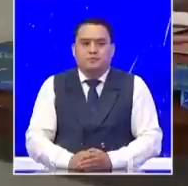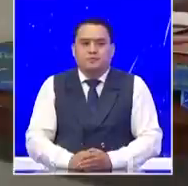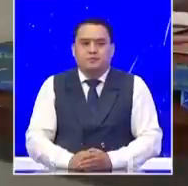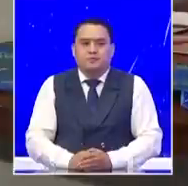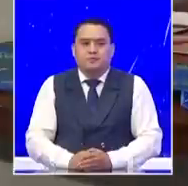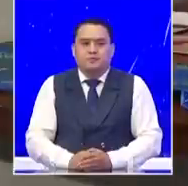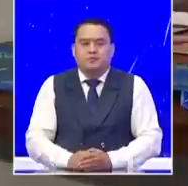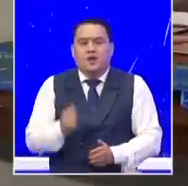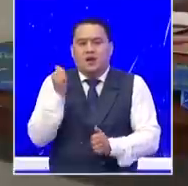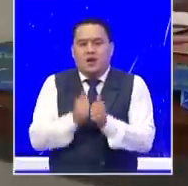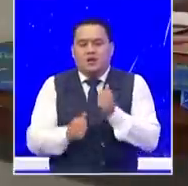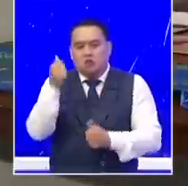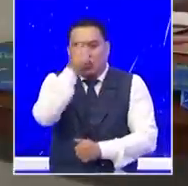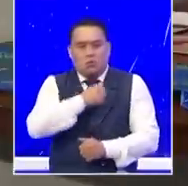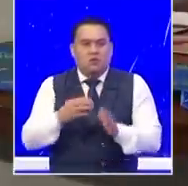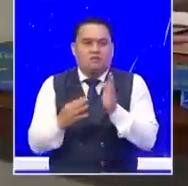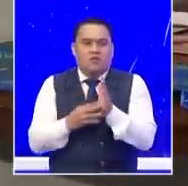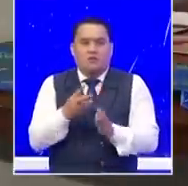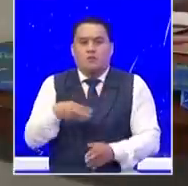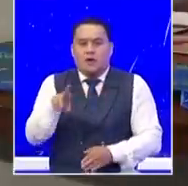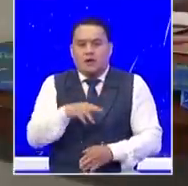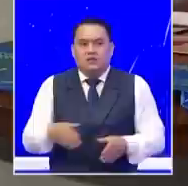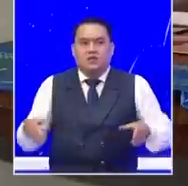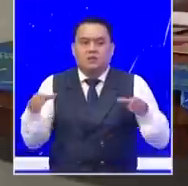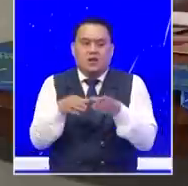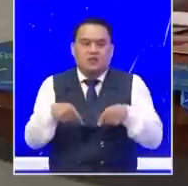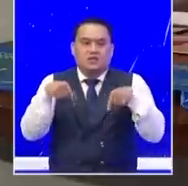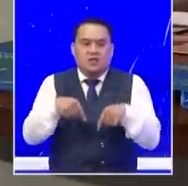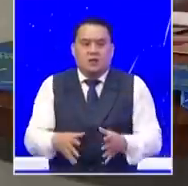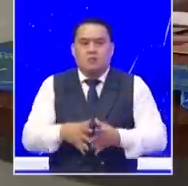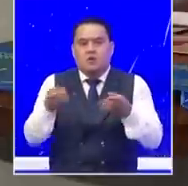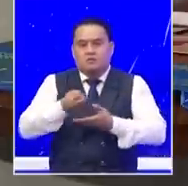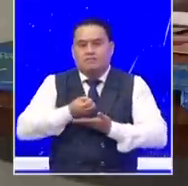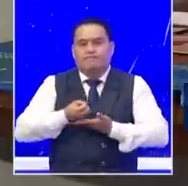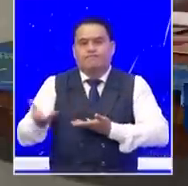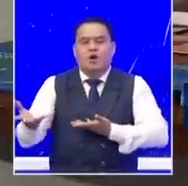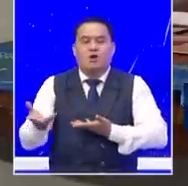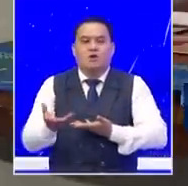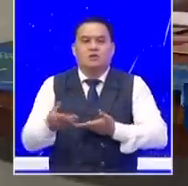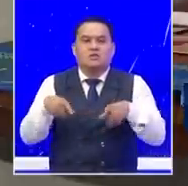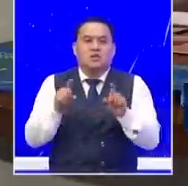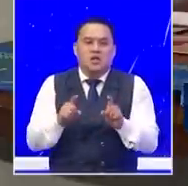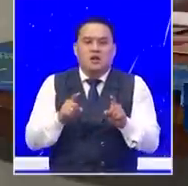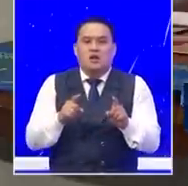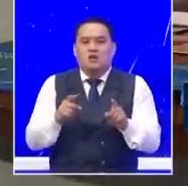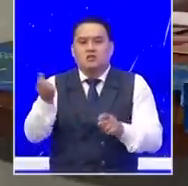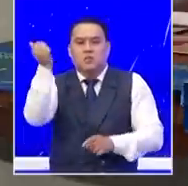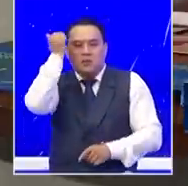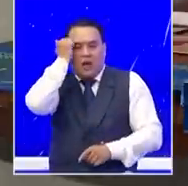Каждый год 9 мая мы собирались дома здесь, большой дастархан собирались, сидели,